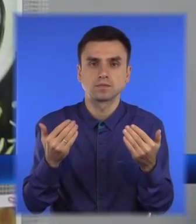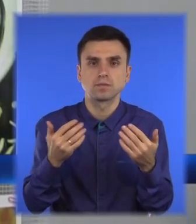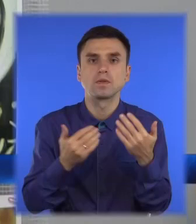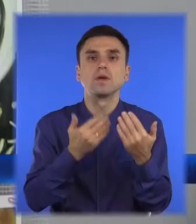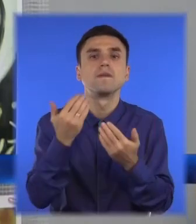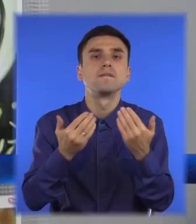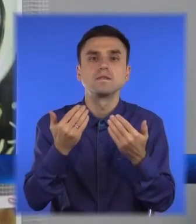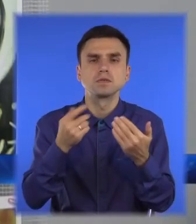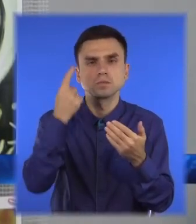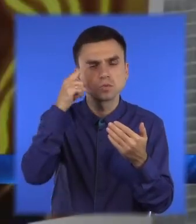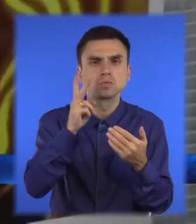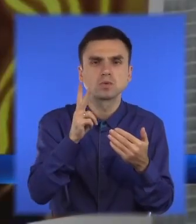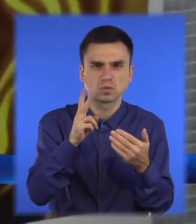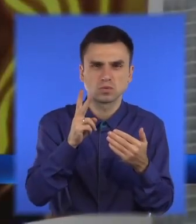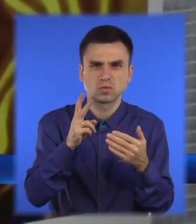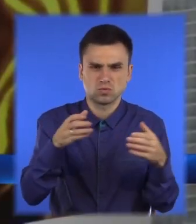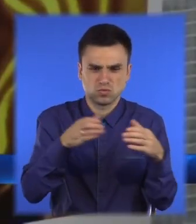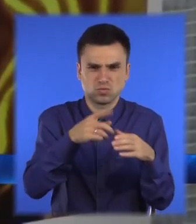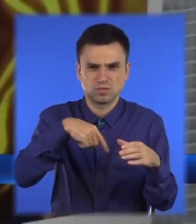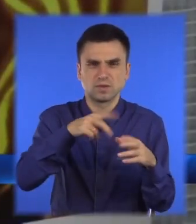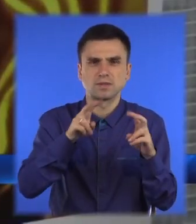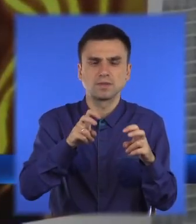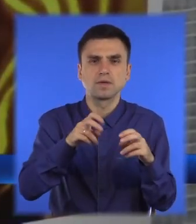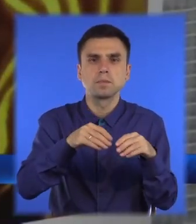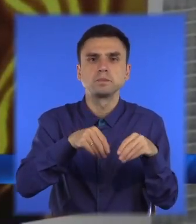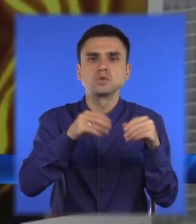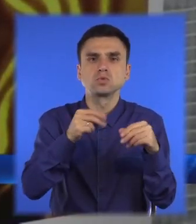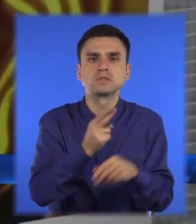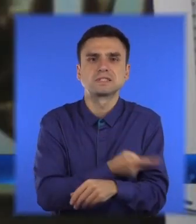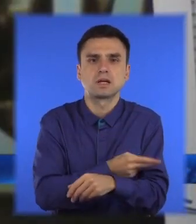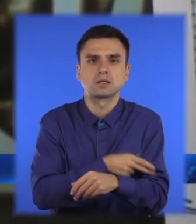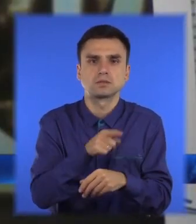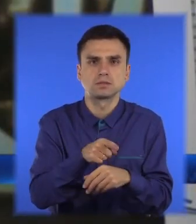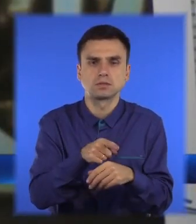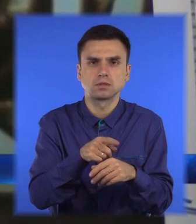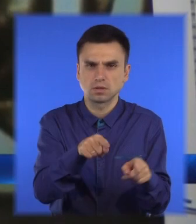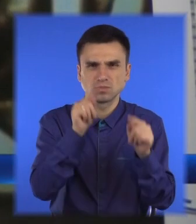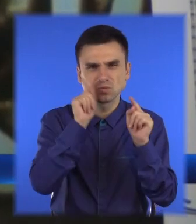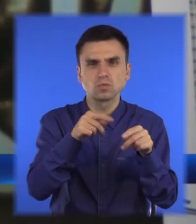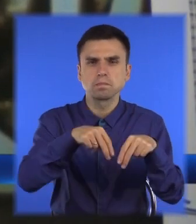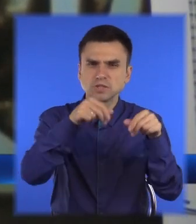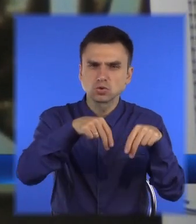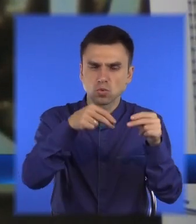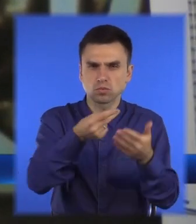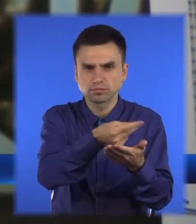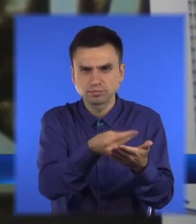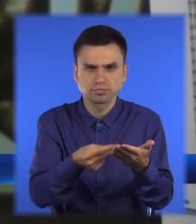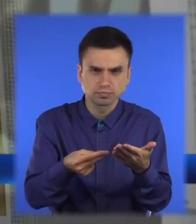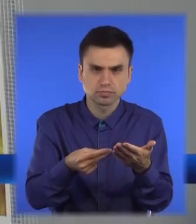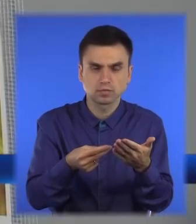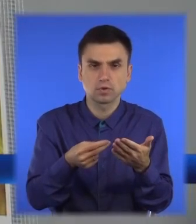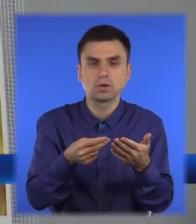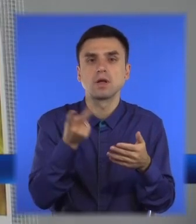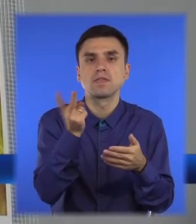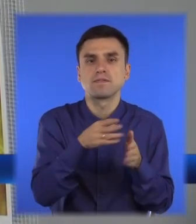«Пісочна казка». Цей проєкт працює у двох напрямках. Пісочна анімація, де формують академічні навички малювання, та